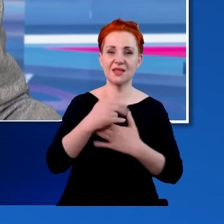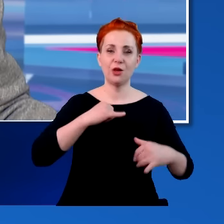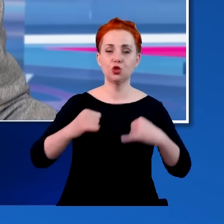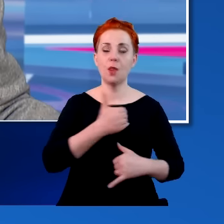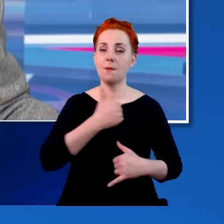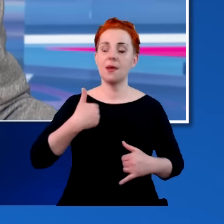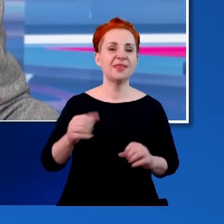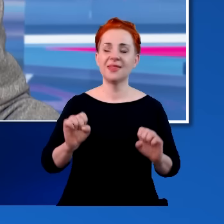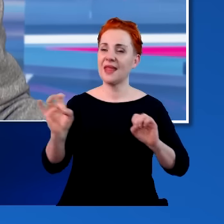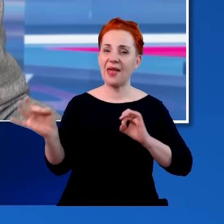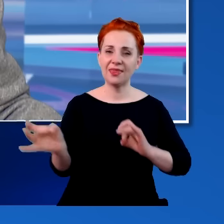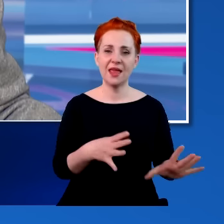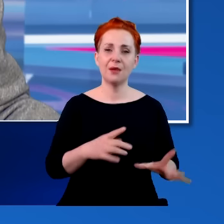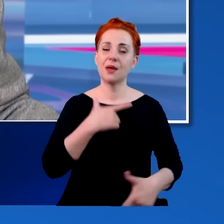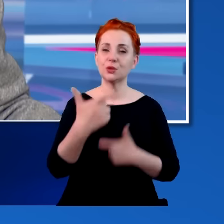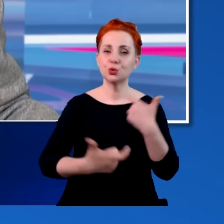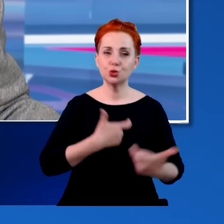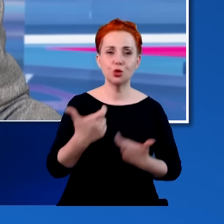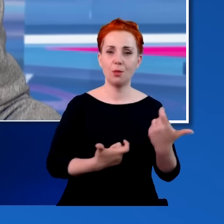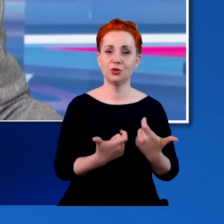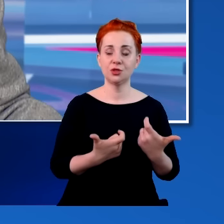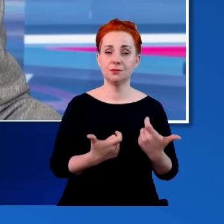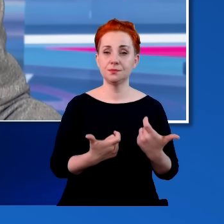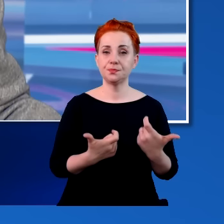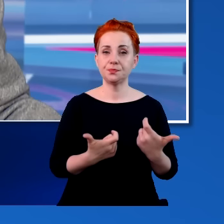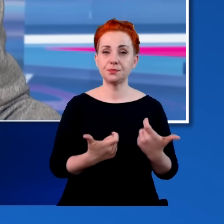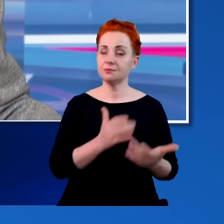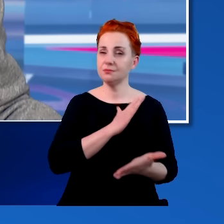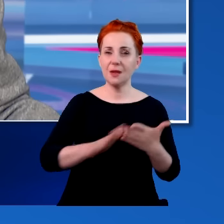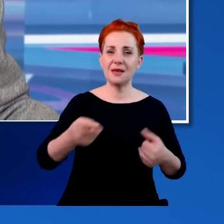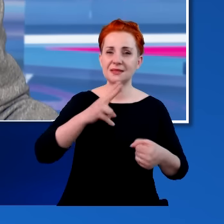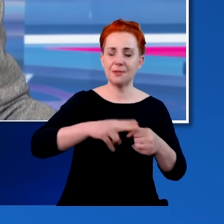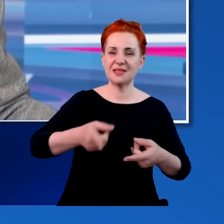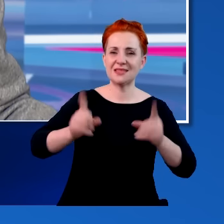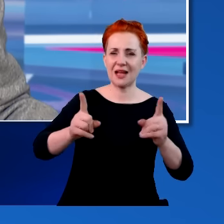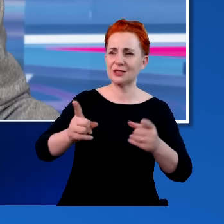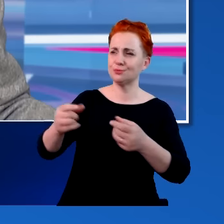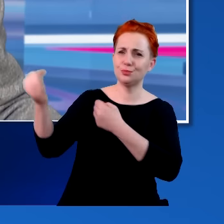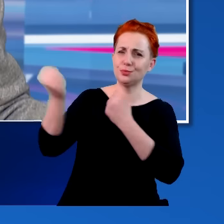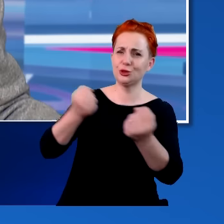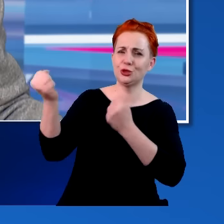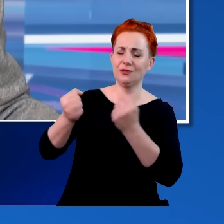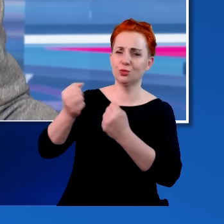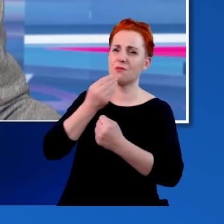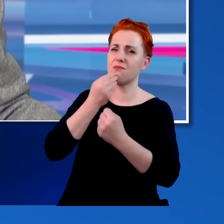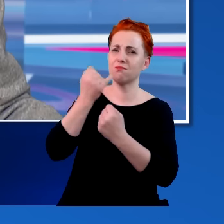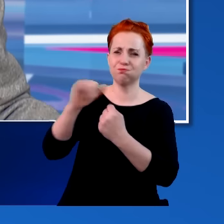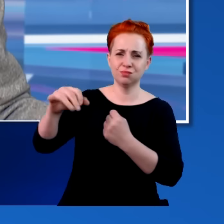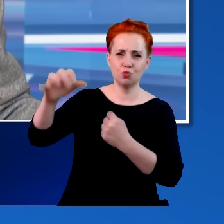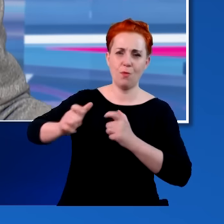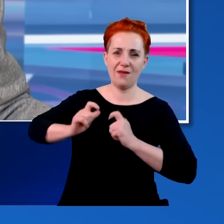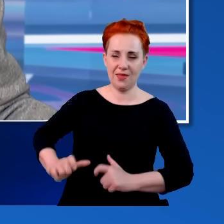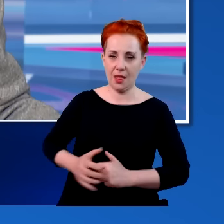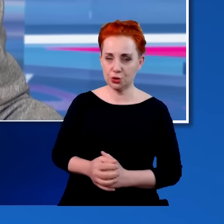do natychmiastowego wprowadzenia jednostronnie bezterminowego zakazu przywozu do Polski z Ukrainy produktów rolno-spożywczych.